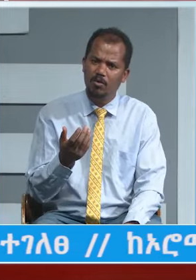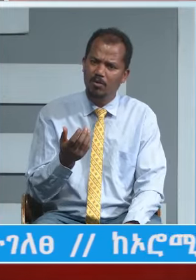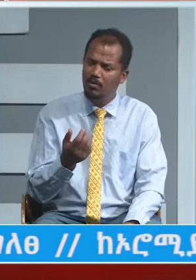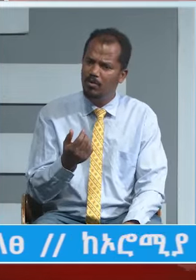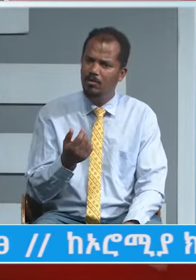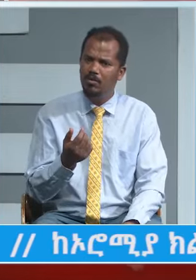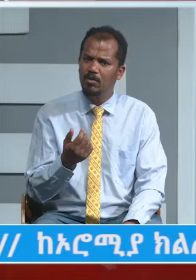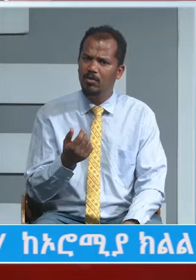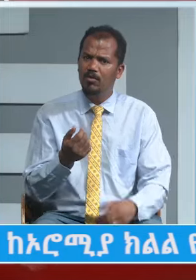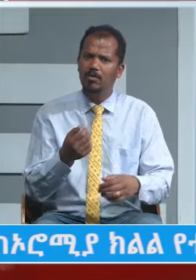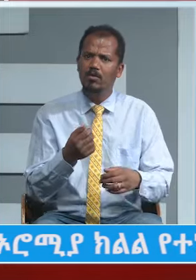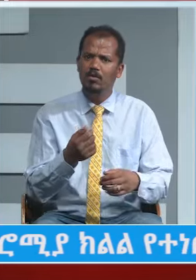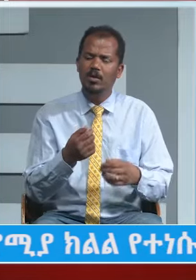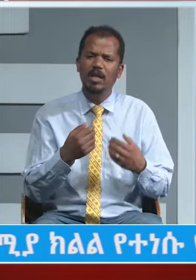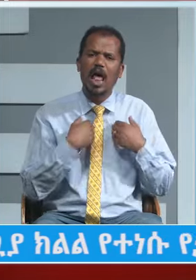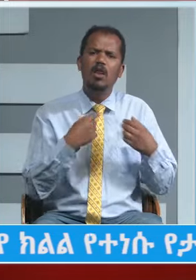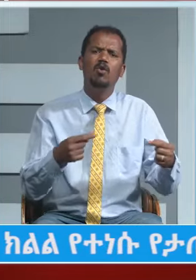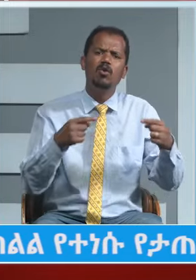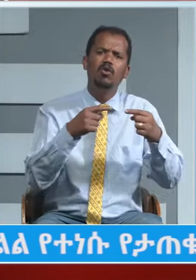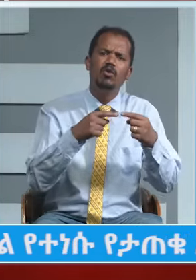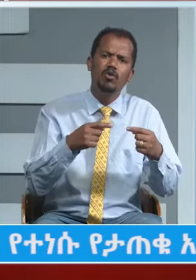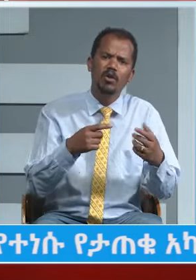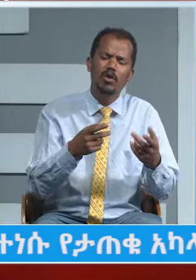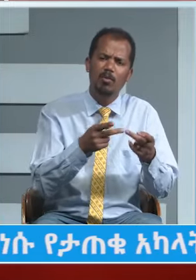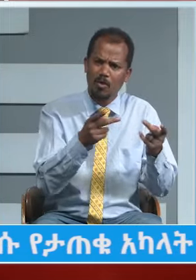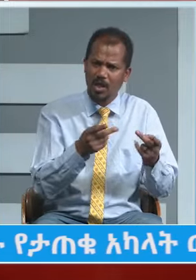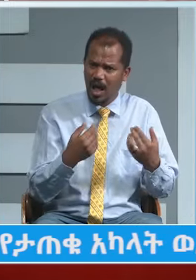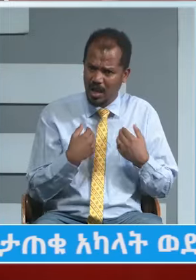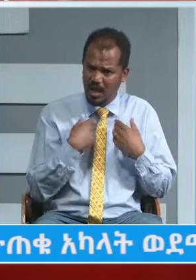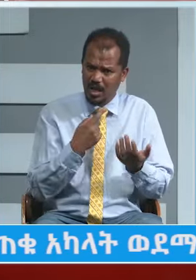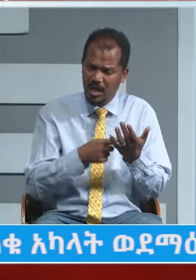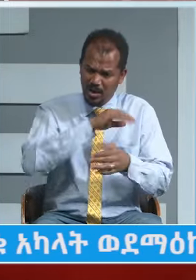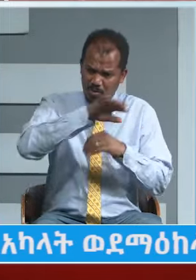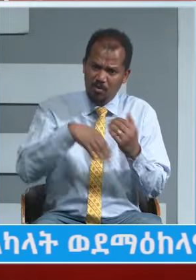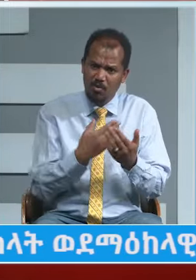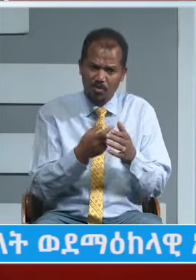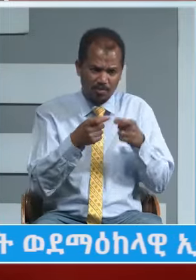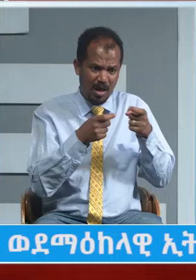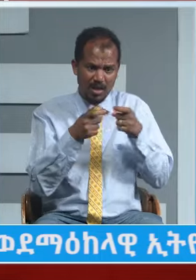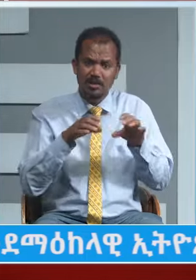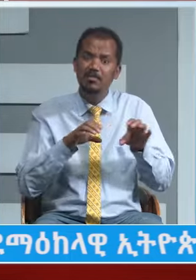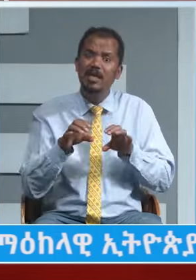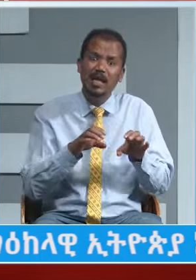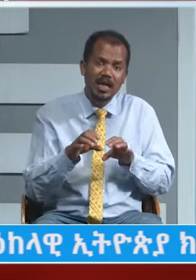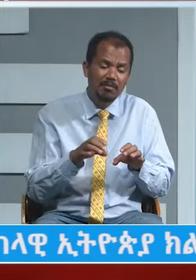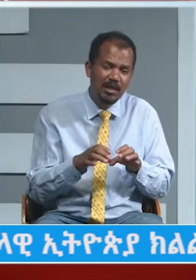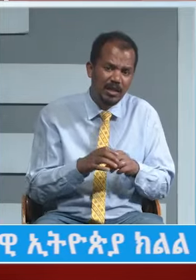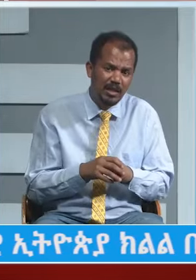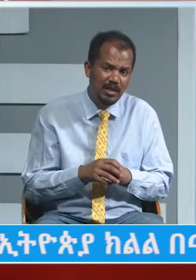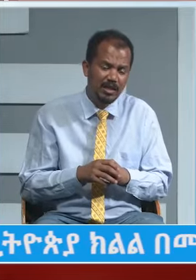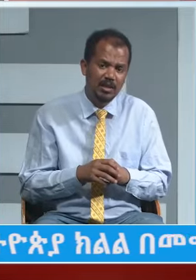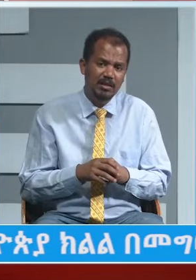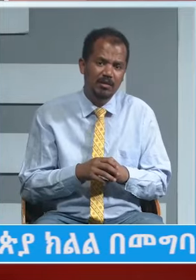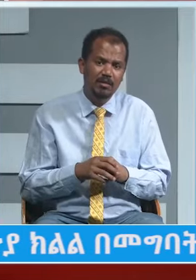ከግራንድ ሬኔሳንስ ዳም ጋር ያለው ግንኙነት የግብጽ ፍላጎት አለ። ይሄንን ሁሉ ማኔጅ የሚደረግበት